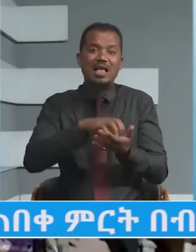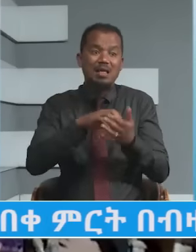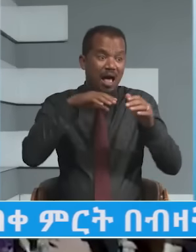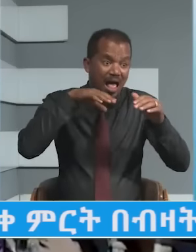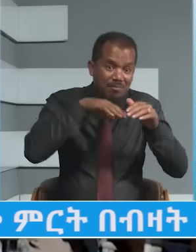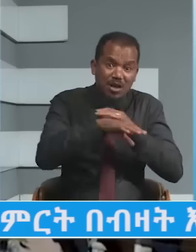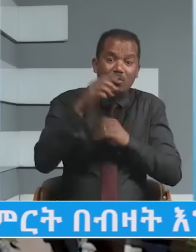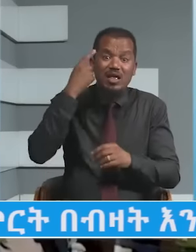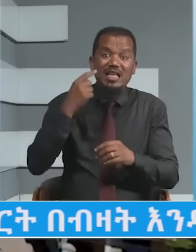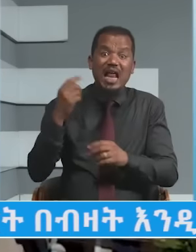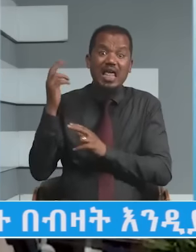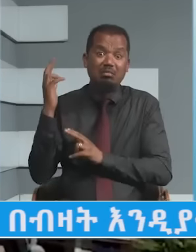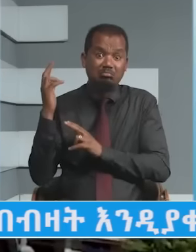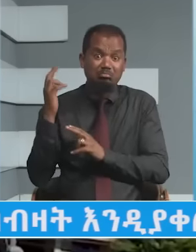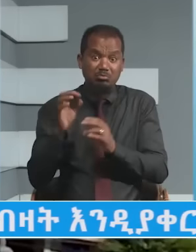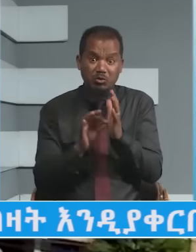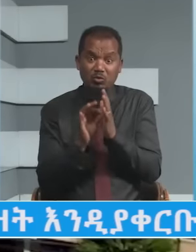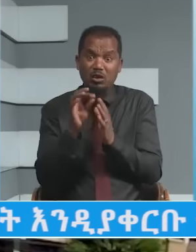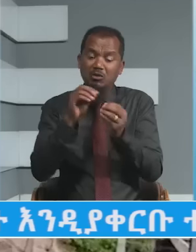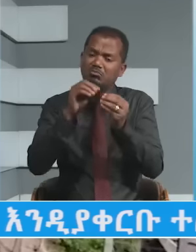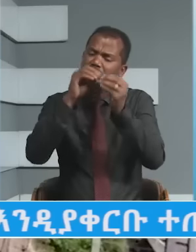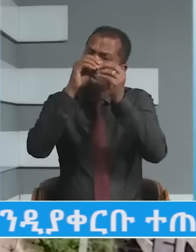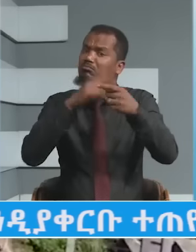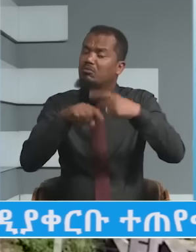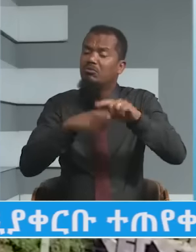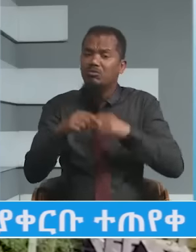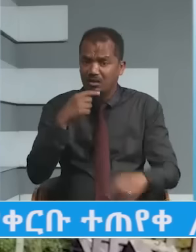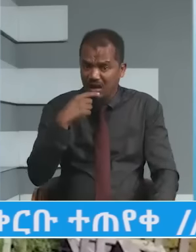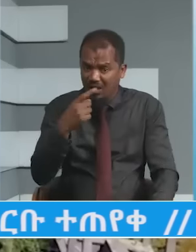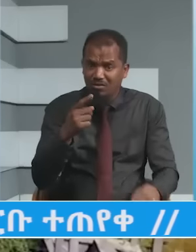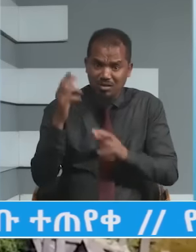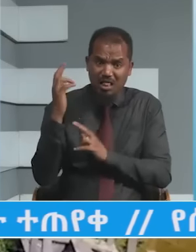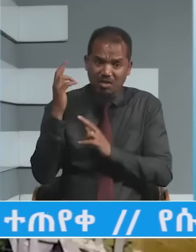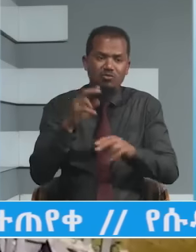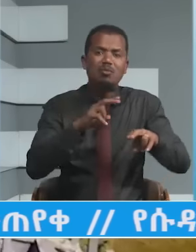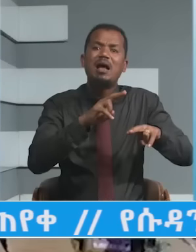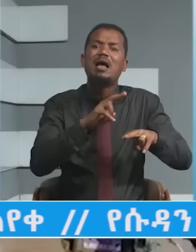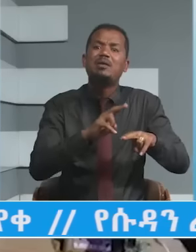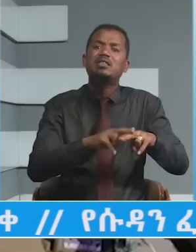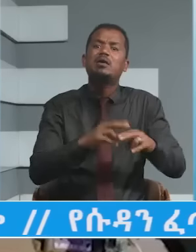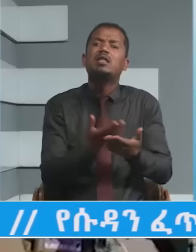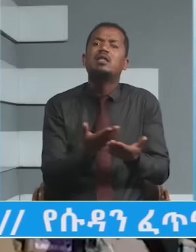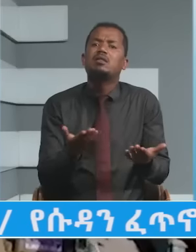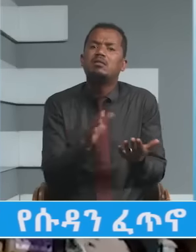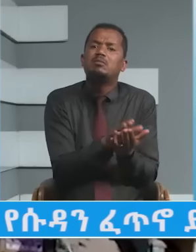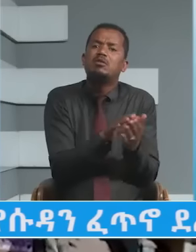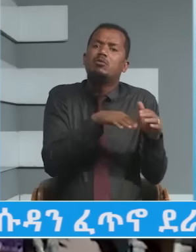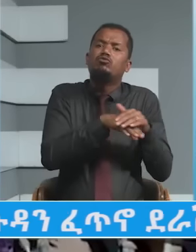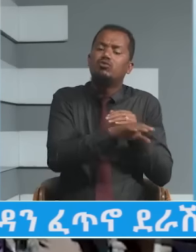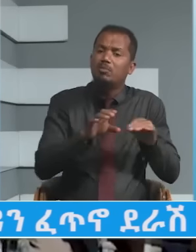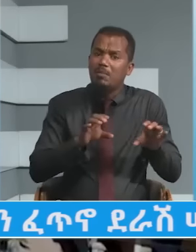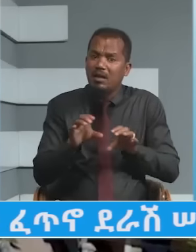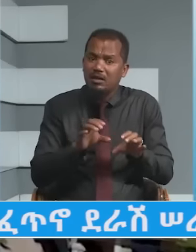ከተማ የሚገቡ የትግራይ ታጣቂዎች ቁጥራቸው እየጨመረ መምጣቱን ገልጸው ታጣቂዎቹ መቀመጫቸውን በትምህርት ቤቶች